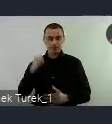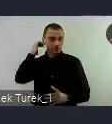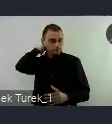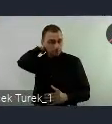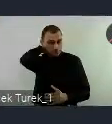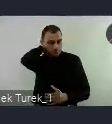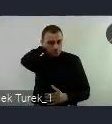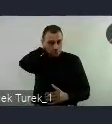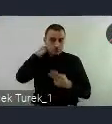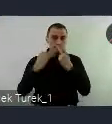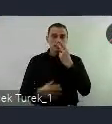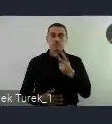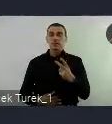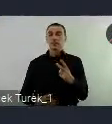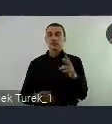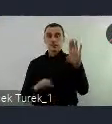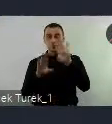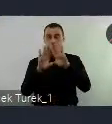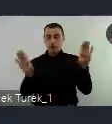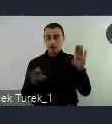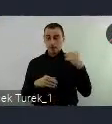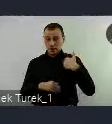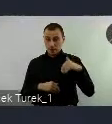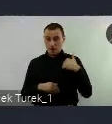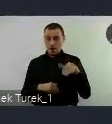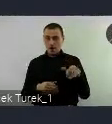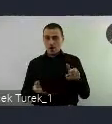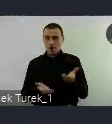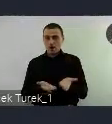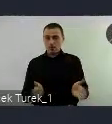białe armatura armatura na tle białych ścian to jest powiedzmy problem